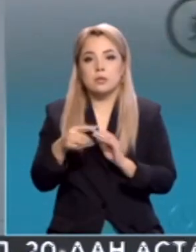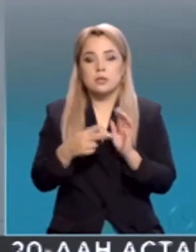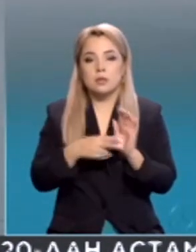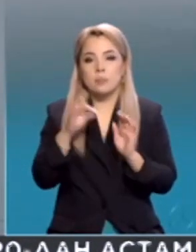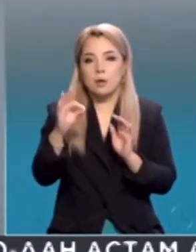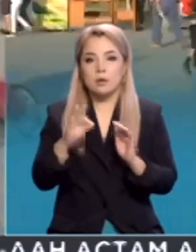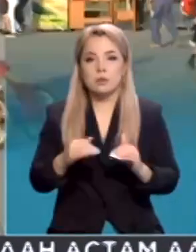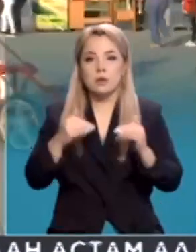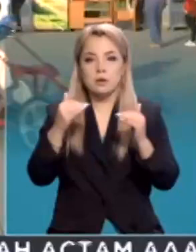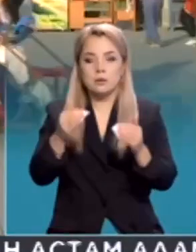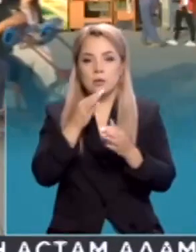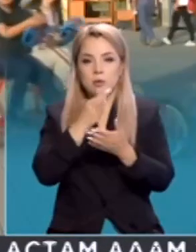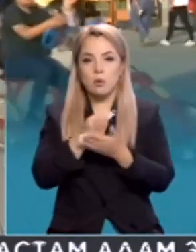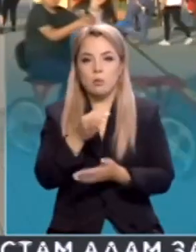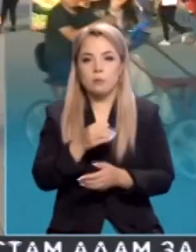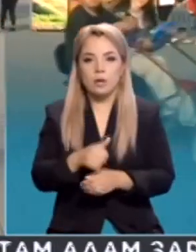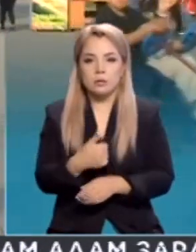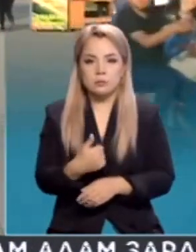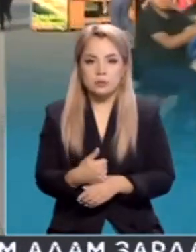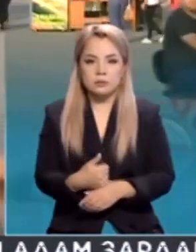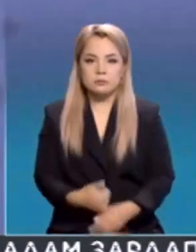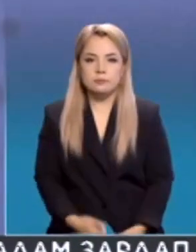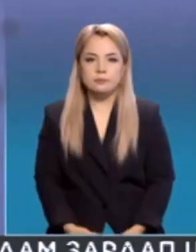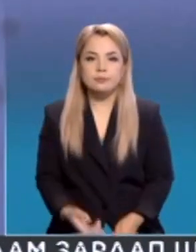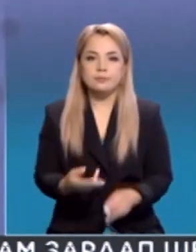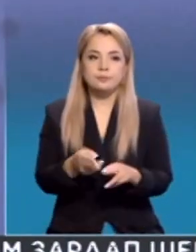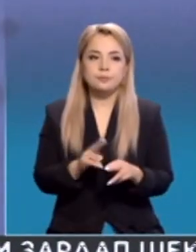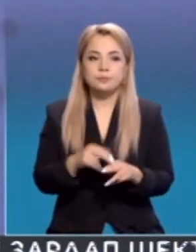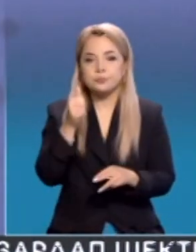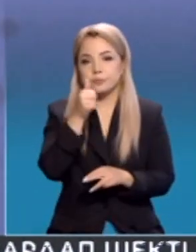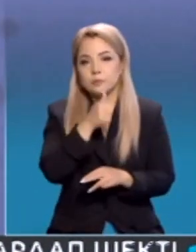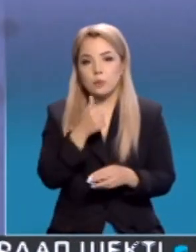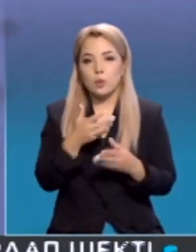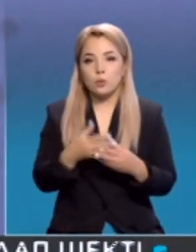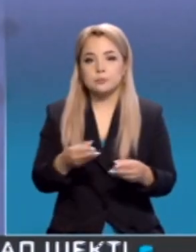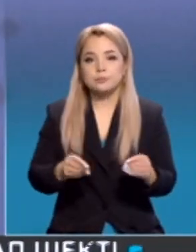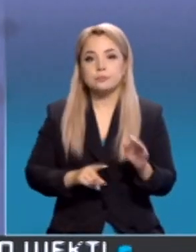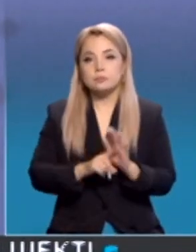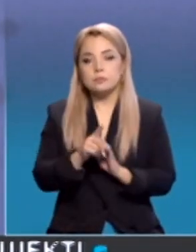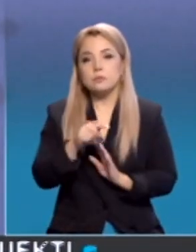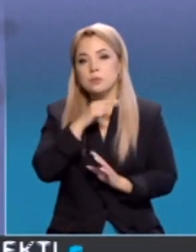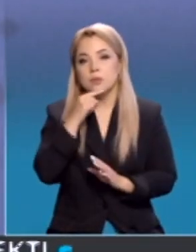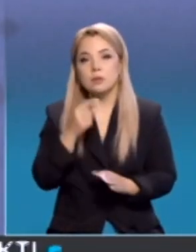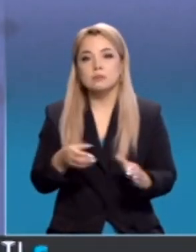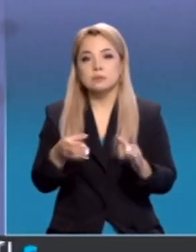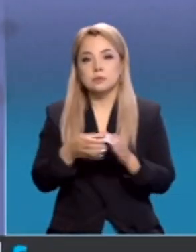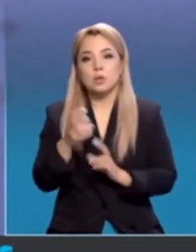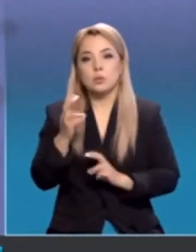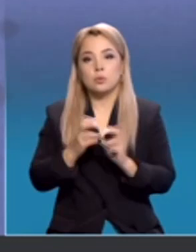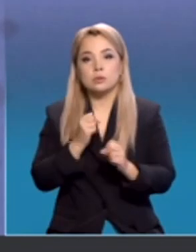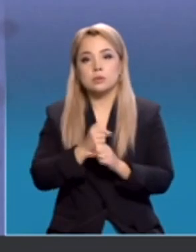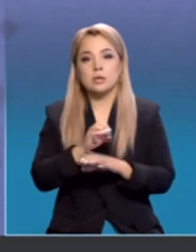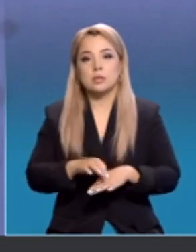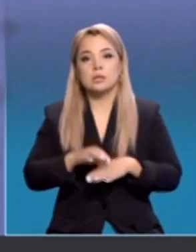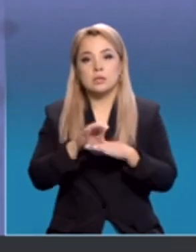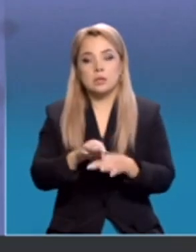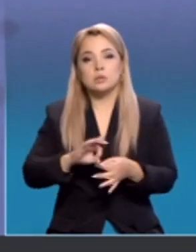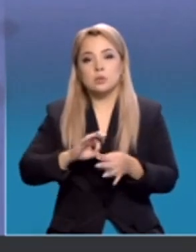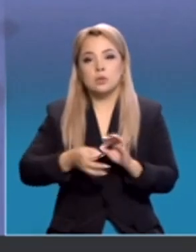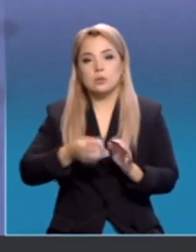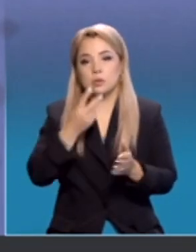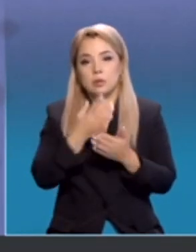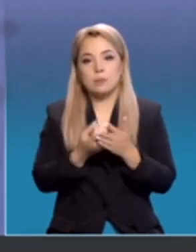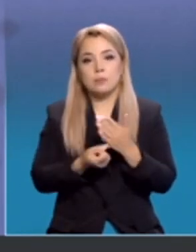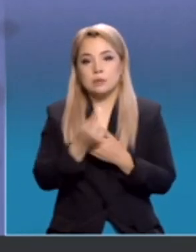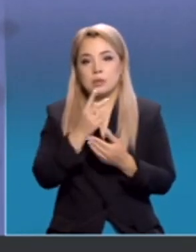13,7%-ға артқан деді облыс әкімі. Осы жылдың көктемінен бастап Ресей Федерациясына өнімдерді жеткізу бойынша қиындықтар